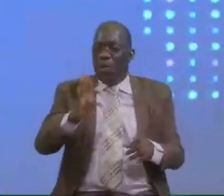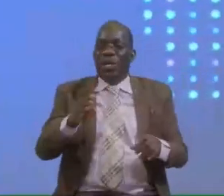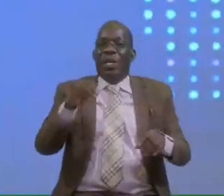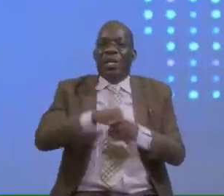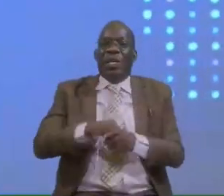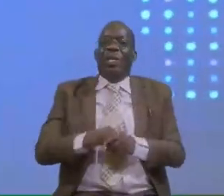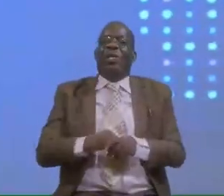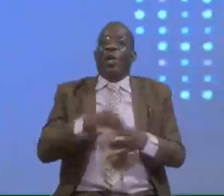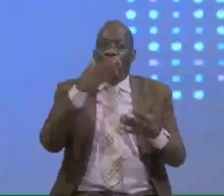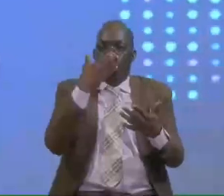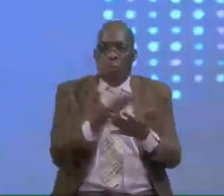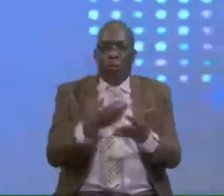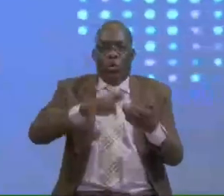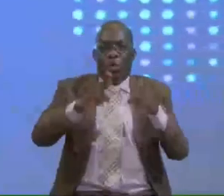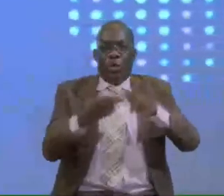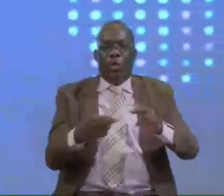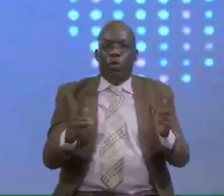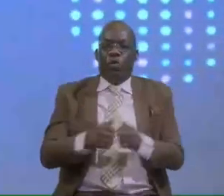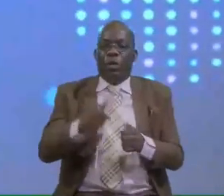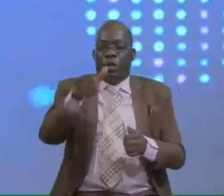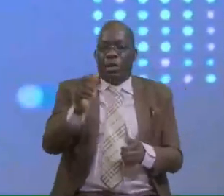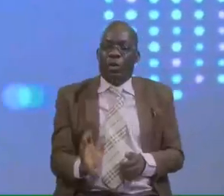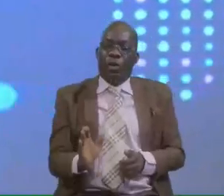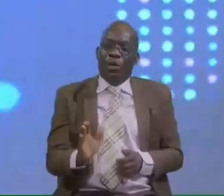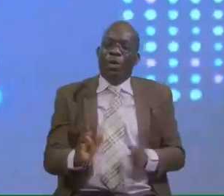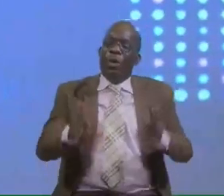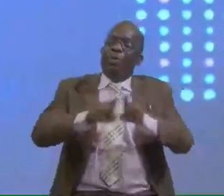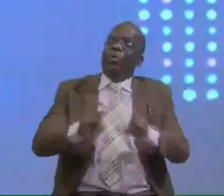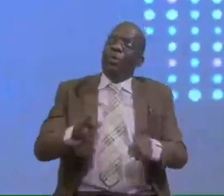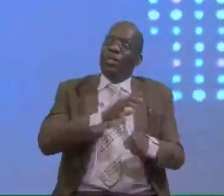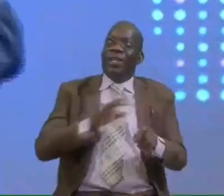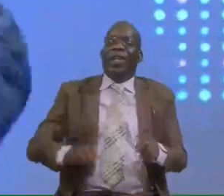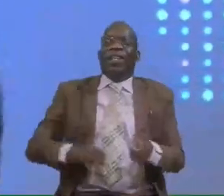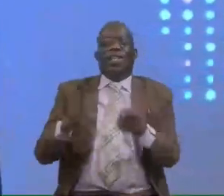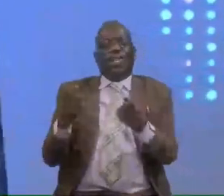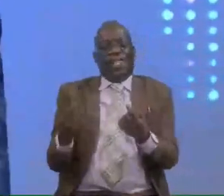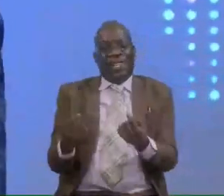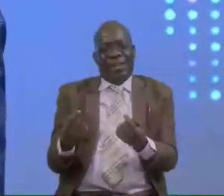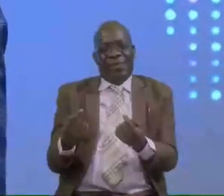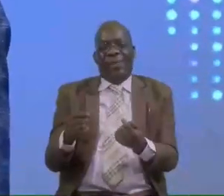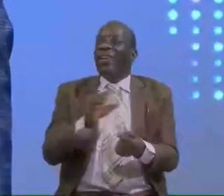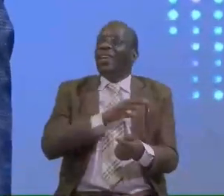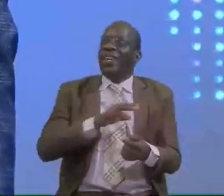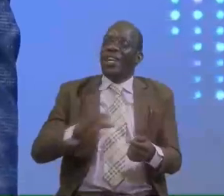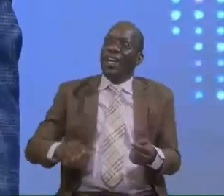bon terme avec le Dieu saint. Mais Christ est venu,